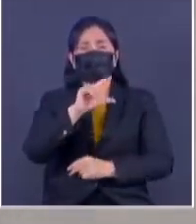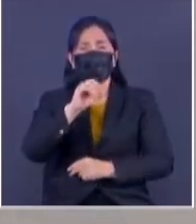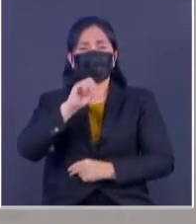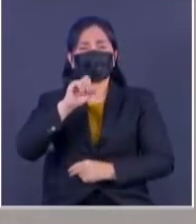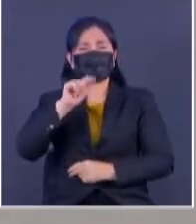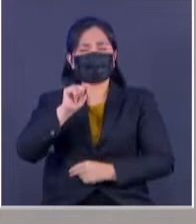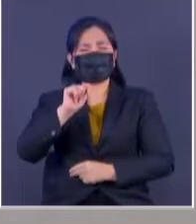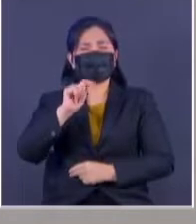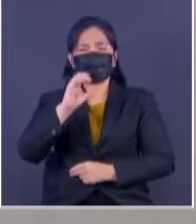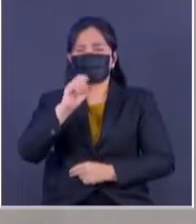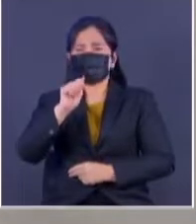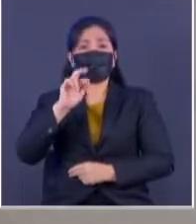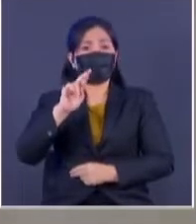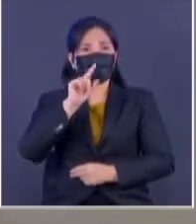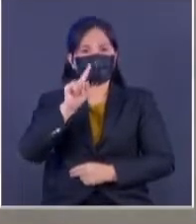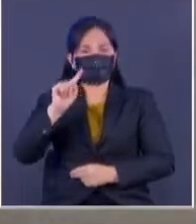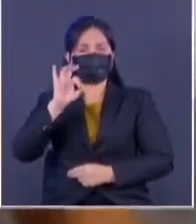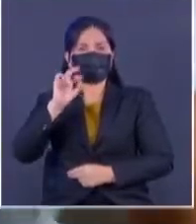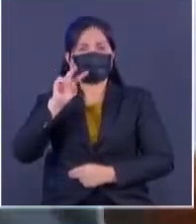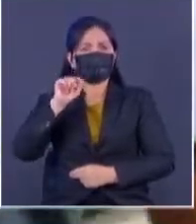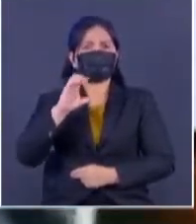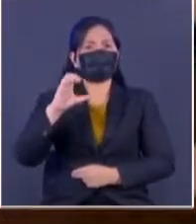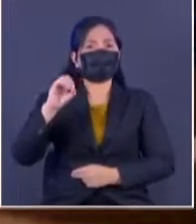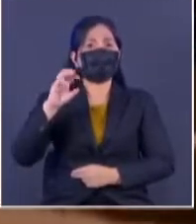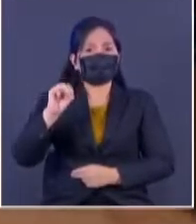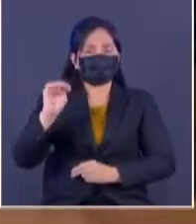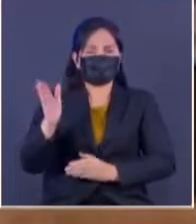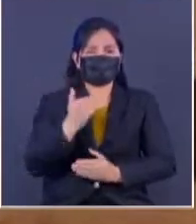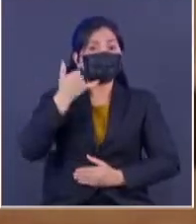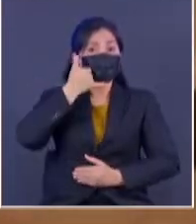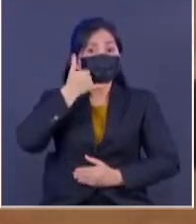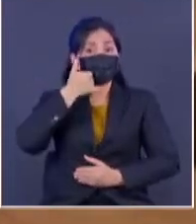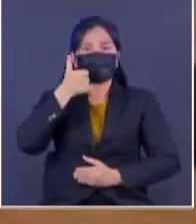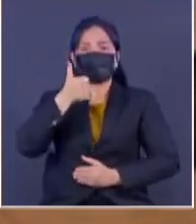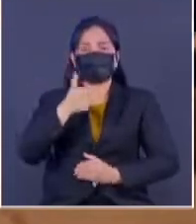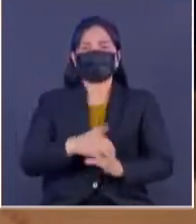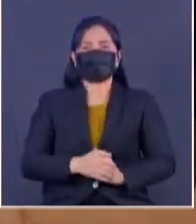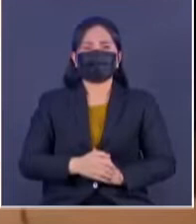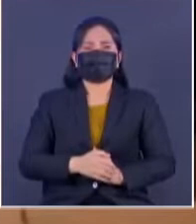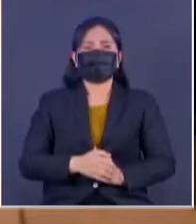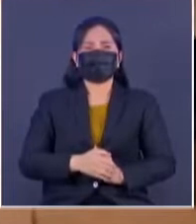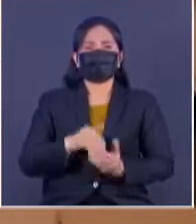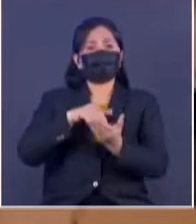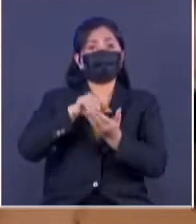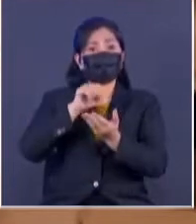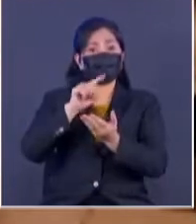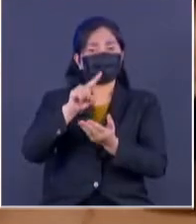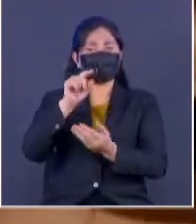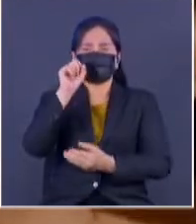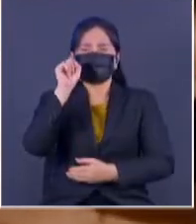lostcar1192.com ฮะหรือว่าสามารถโทรศัพท์เข้าไปแจ้งที่ศูนย์ปราบปรามการจรกรรมรถยนต์รถจักรยานยนต์นะครับที่สายด่ว